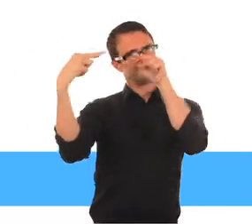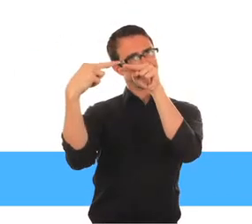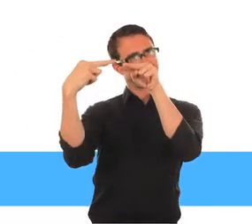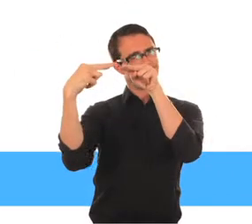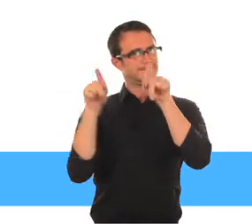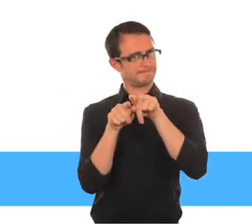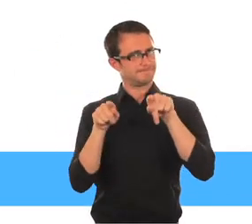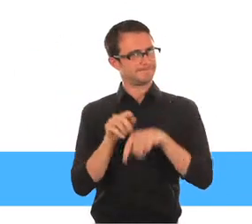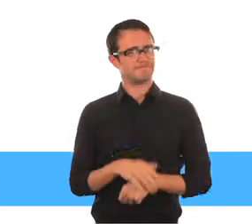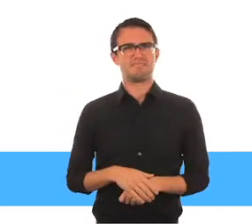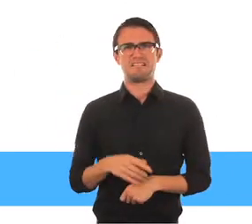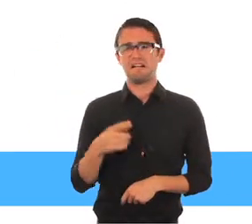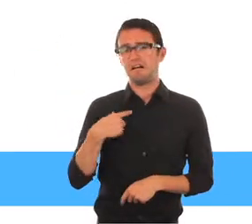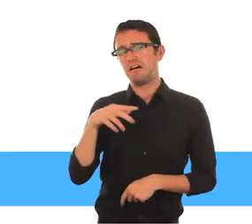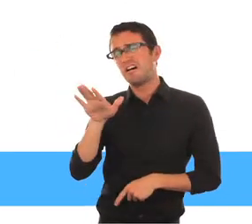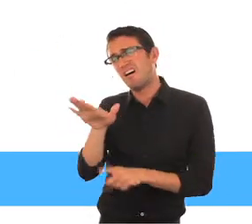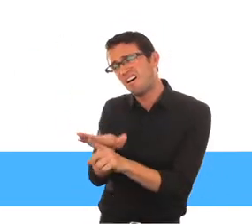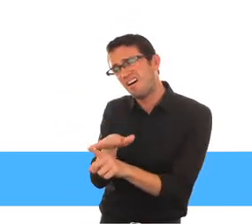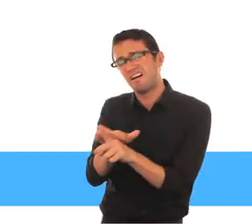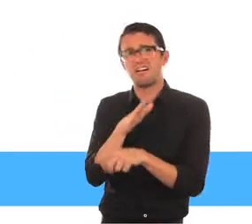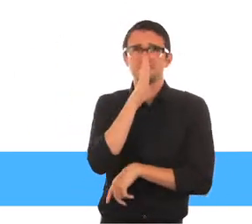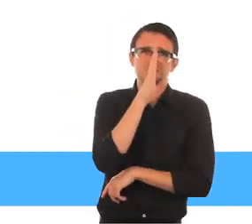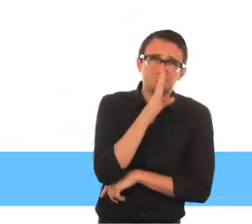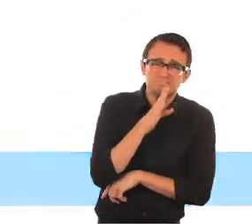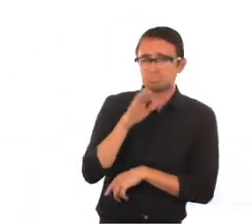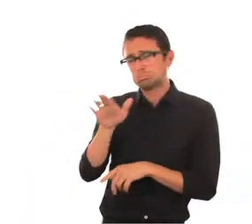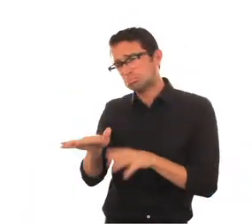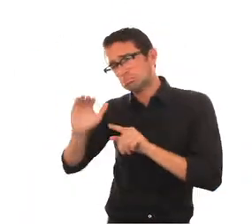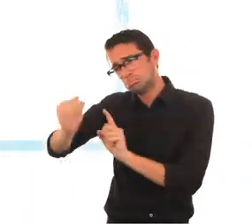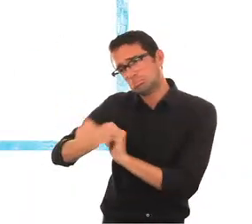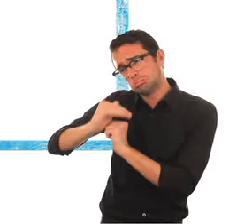qu'il faut absolument retenir, c'est de demander avant d'agir.